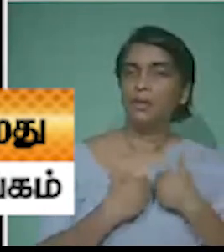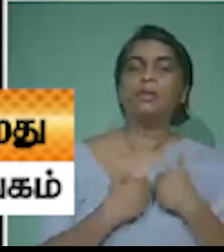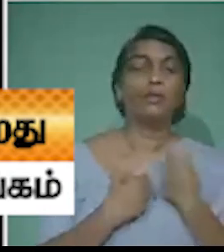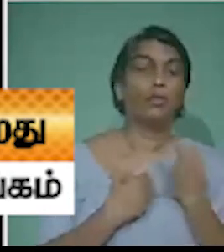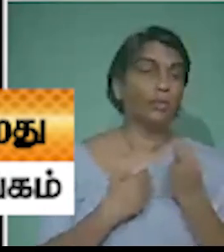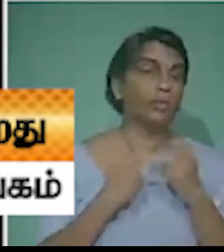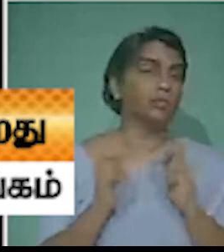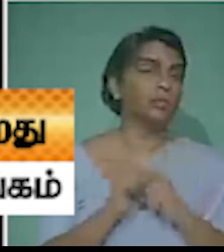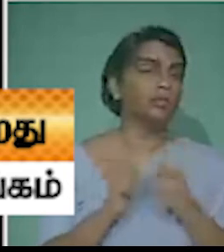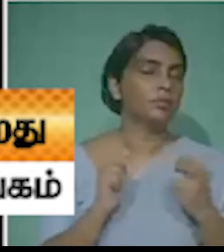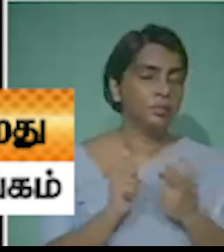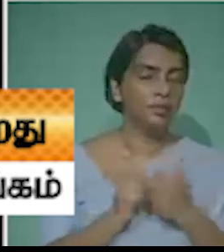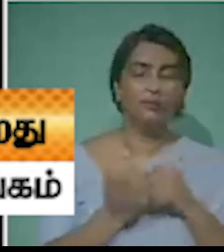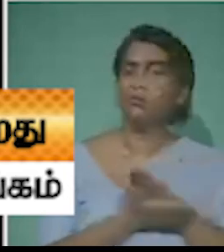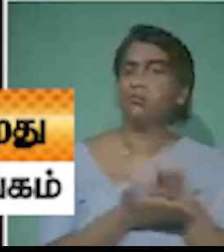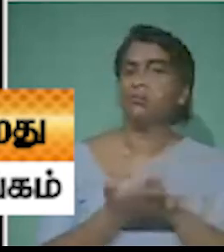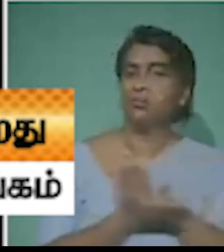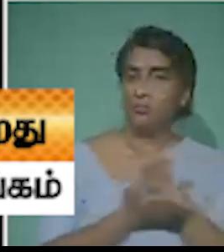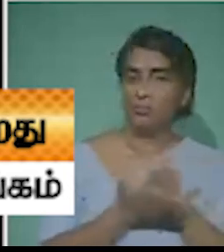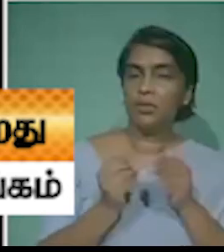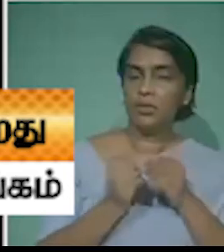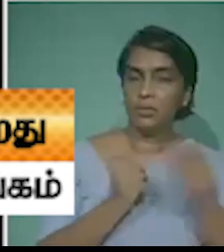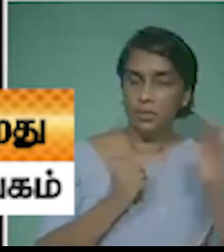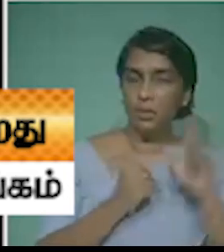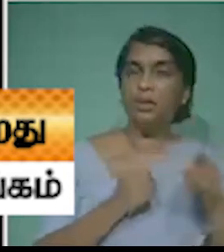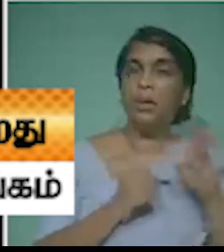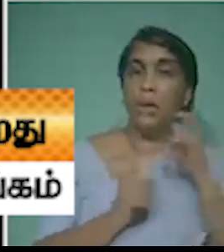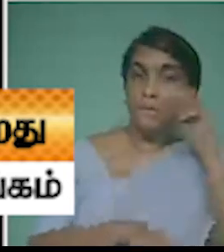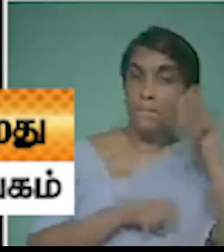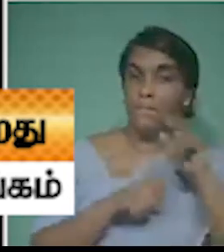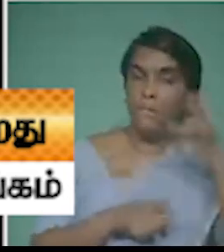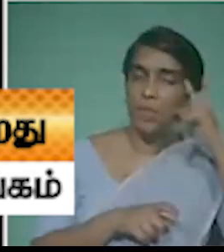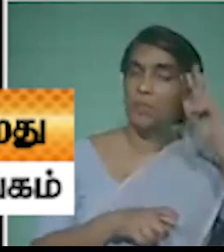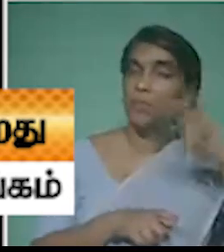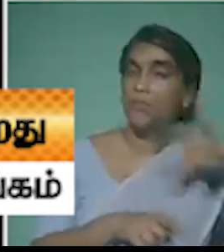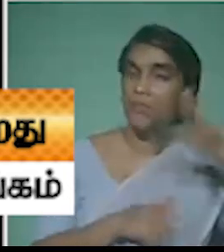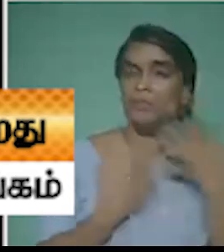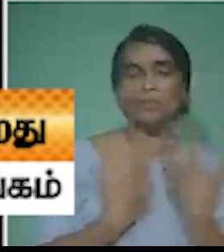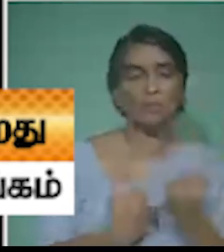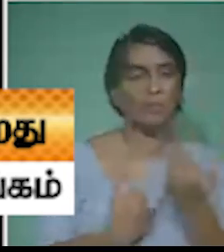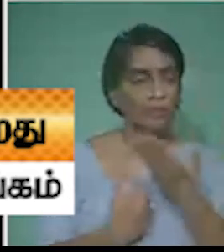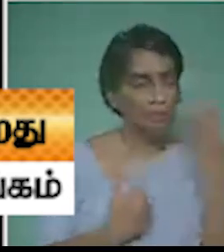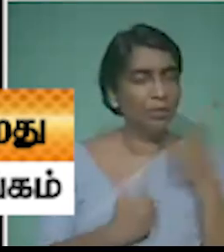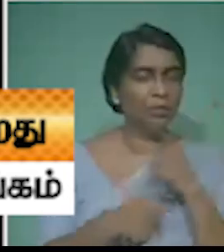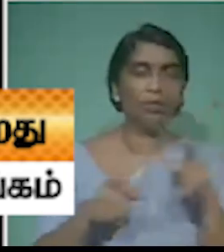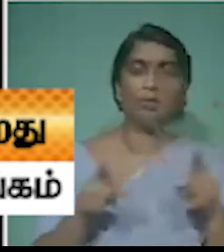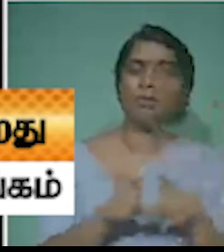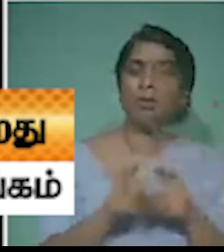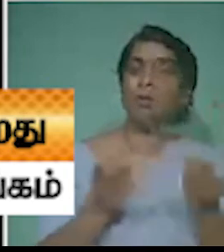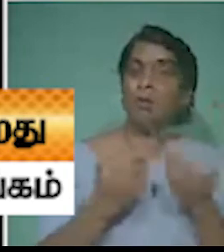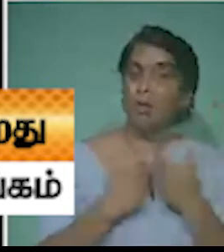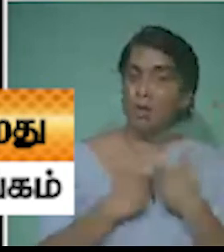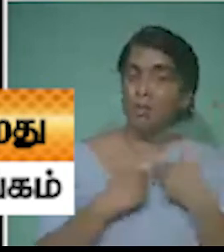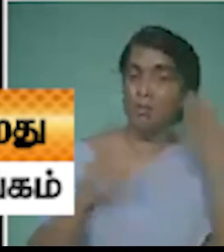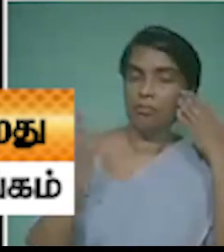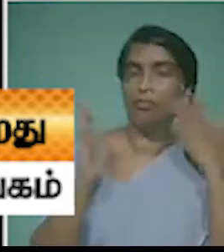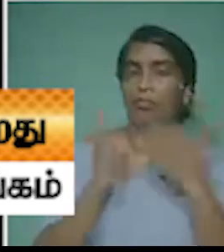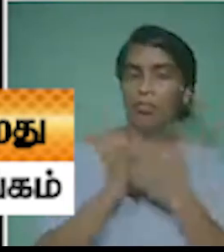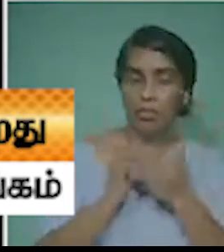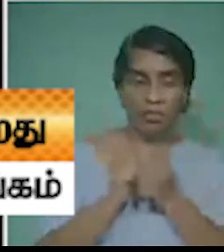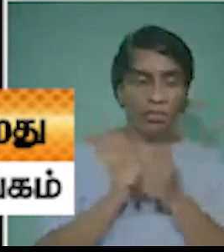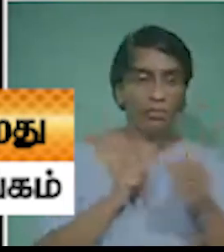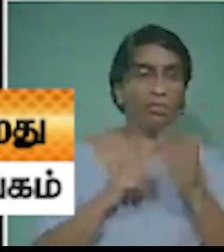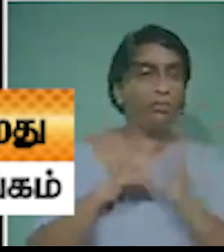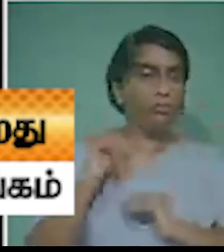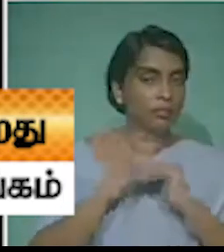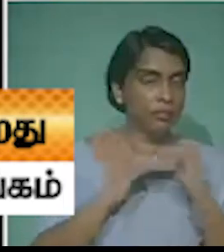கிழக்கில் குடிப்பரம்பலை மாற்றுவதற்கான நடவடிக்கைகளை மேற்கொண்டு வருகின்றன. இவ்வாறான நிகழ்ச்சி நிரல் வாயிலாக அரசாங்கம் எவ்வாறு வடக்கு